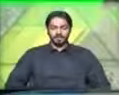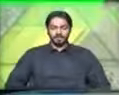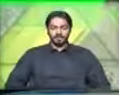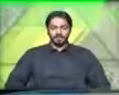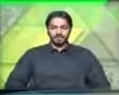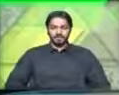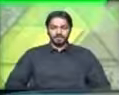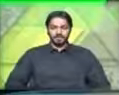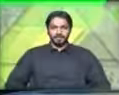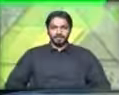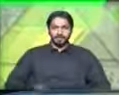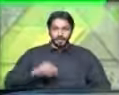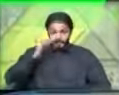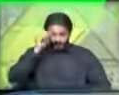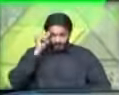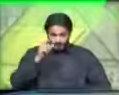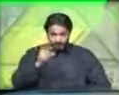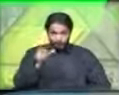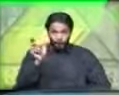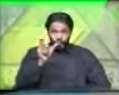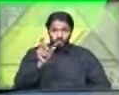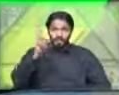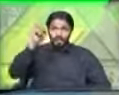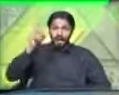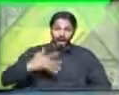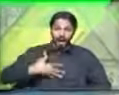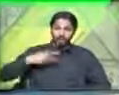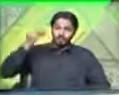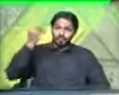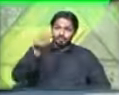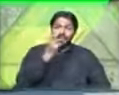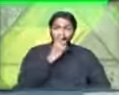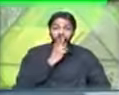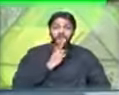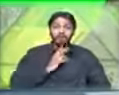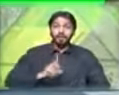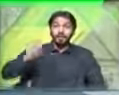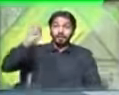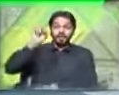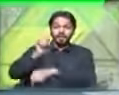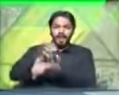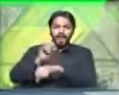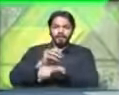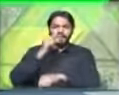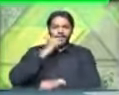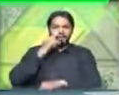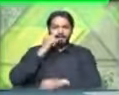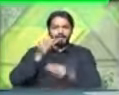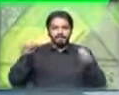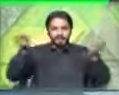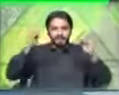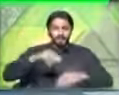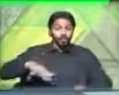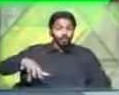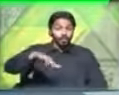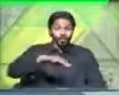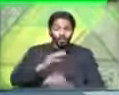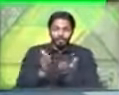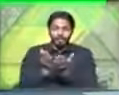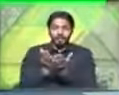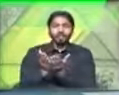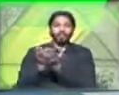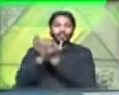ما يرضي الله به خيرا يفقهه في الدين، ونحن نرفع أكف الضراع إلى السماء ونقول: اللهم يا معلم داود